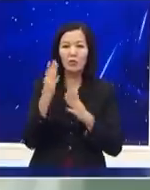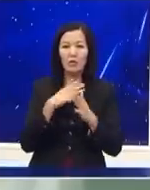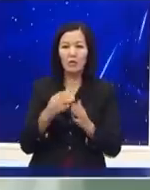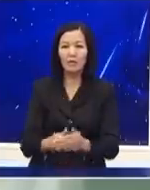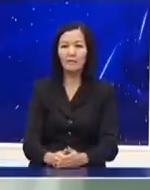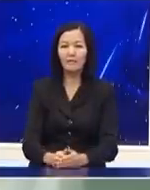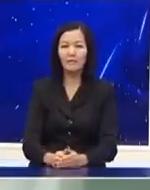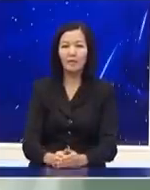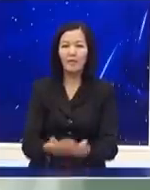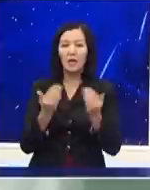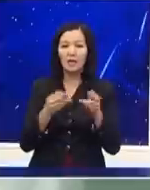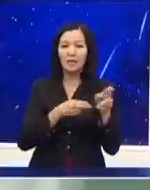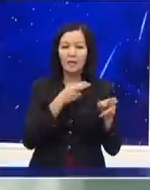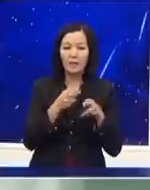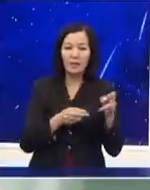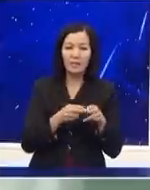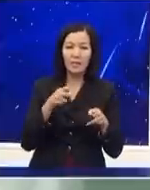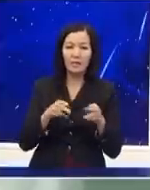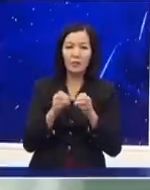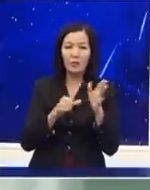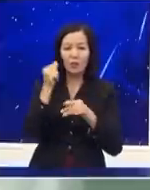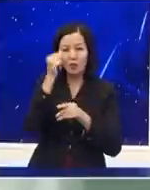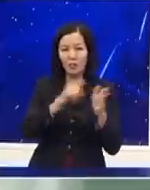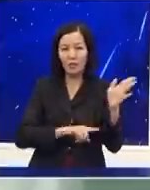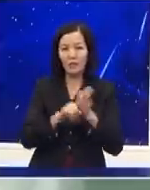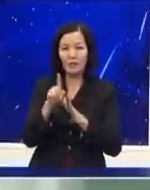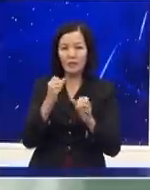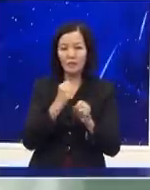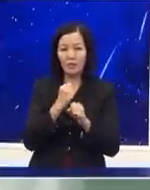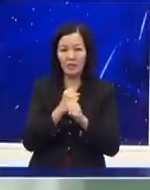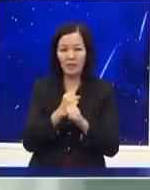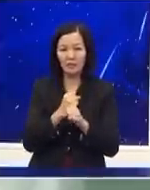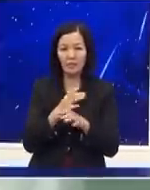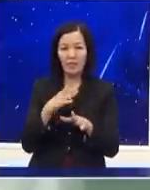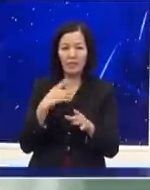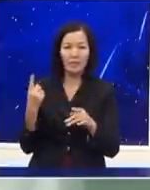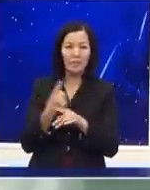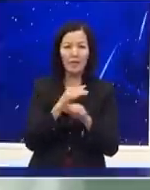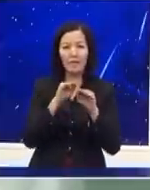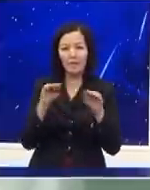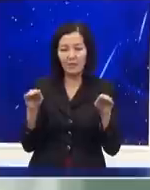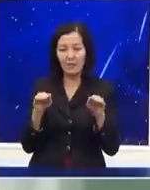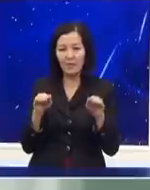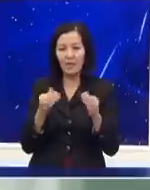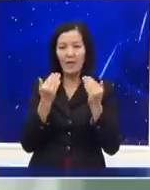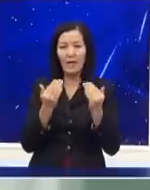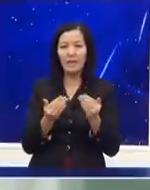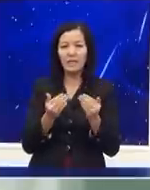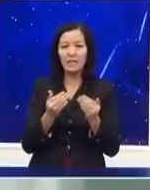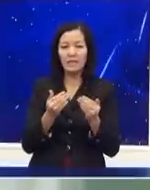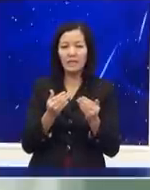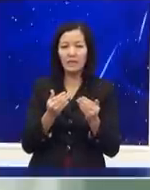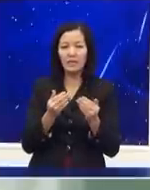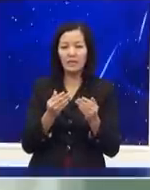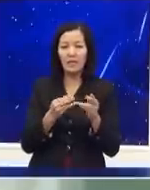Бұл артроскопия операциясы бізде 2016 жылдан бері жасалып келеді, бірақ жаңа айтқандай алғашқы деңгейде. Қазір енді реконструкцияға